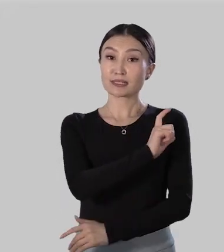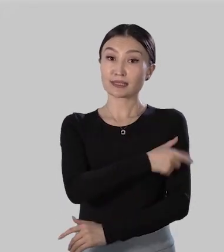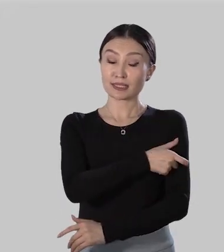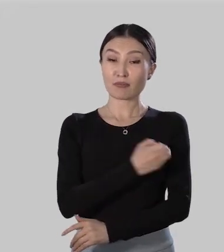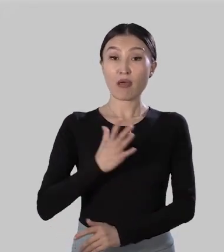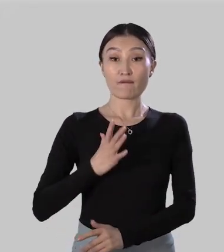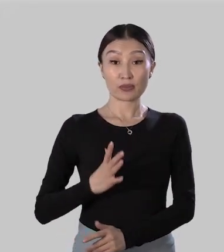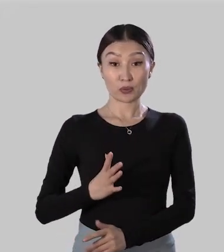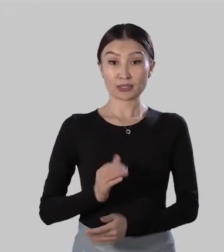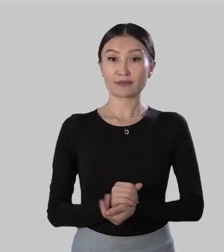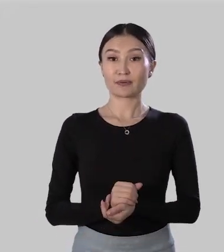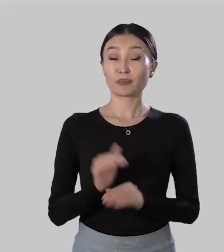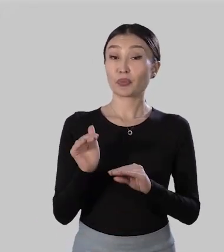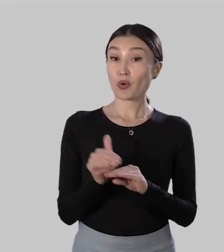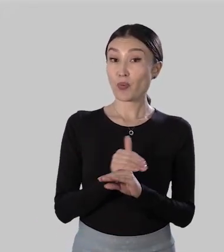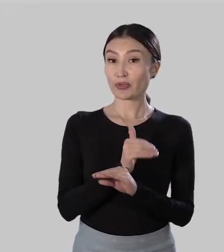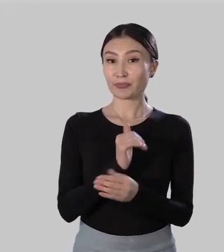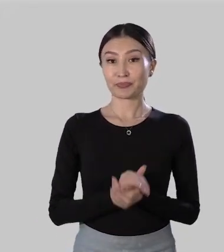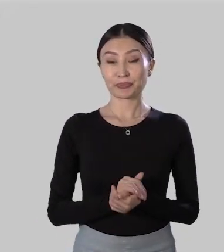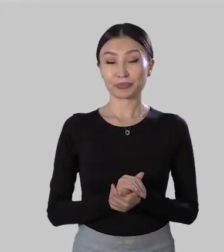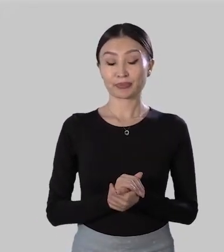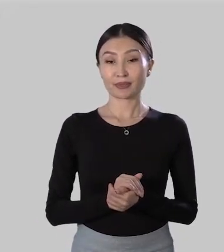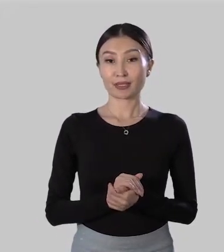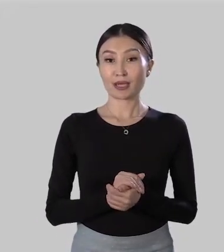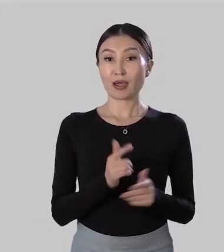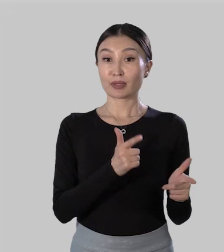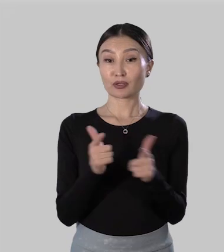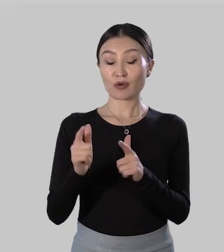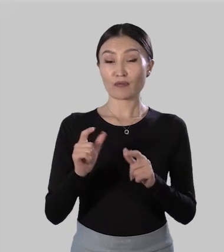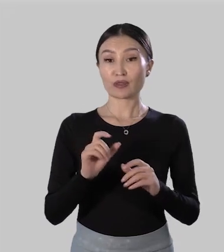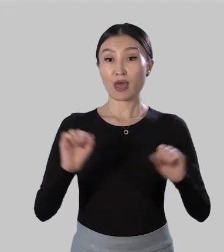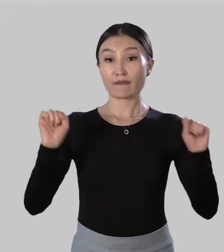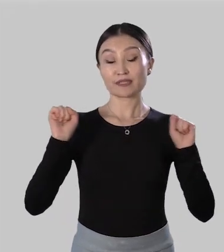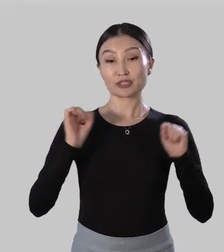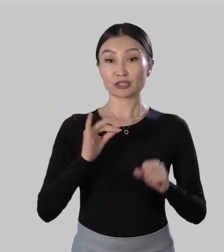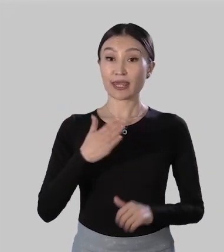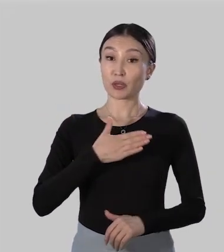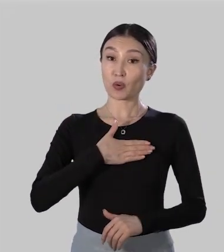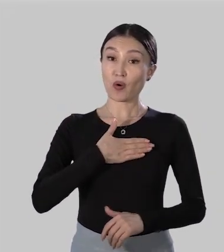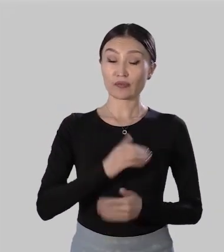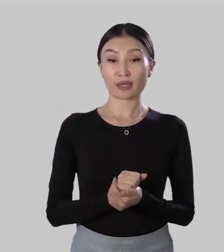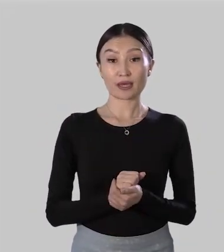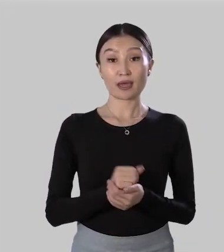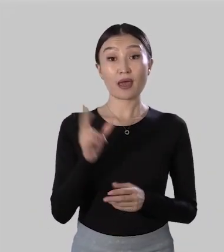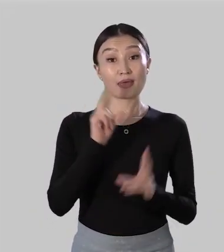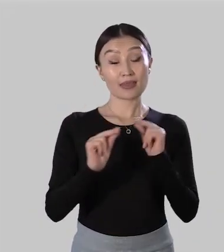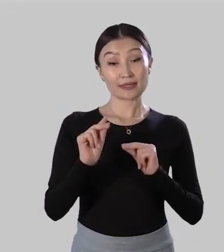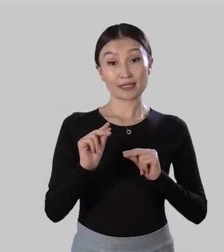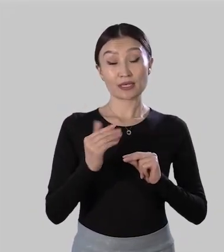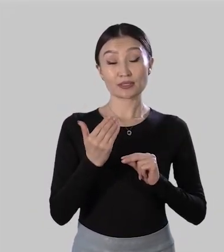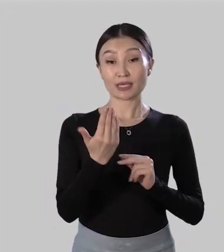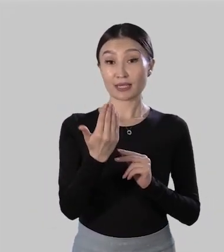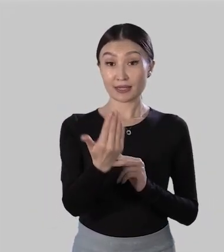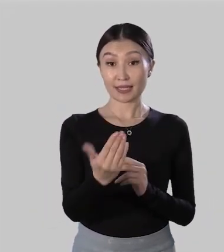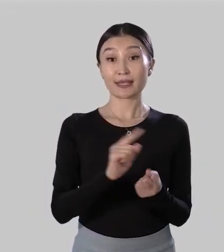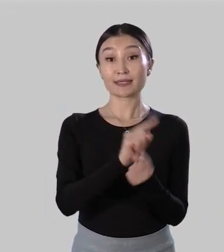сильным, выносливым, добрым, закаляет физически и духовно. Я надеюсь, ты